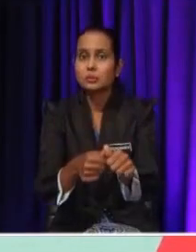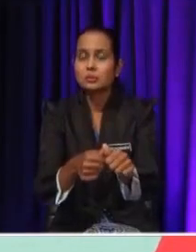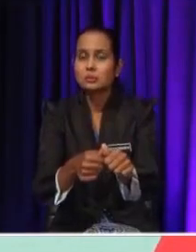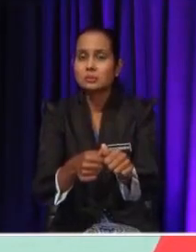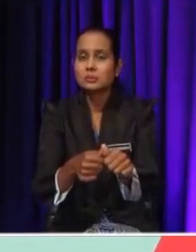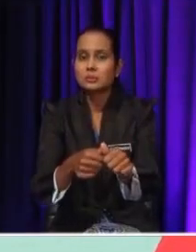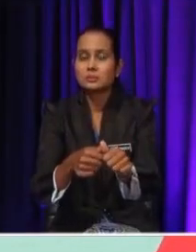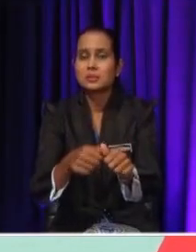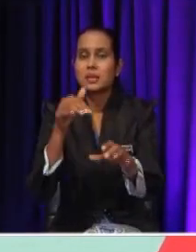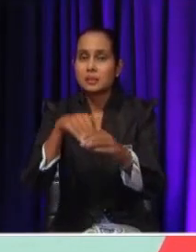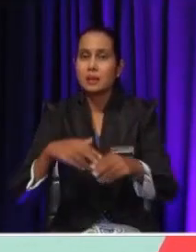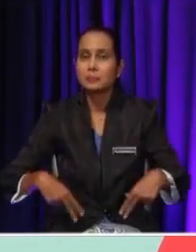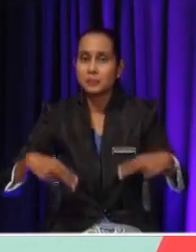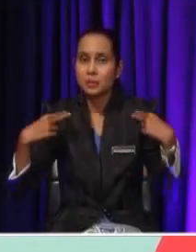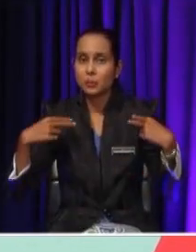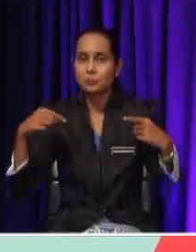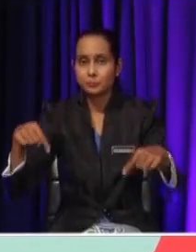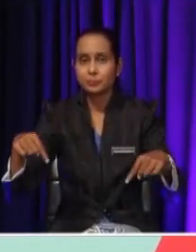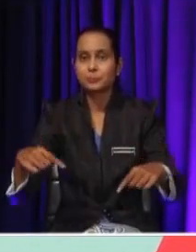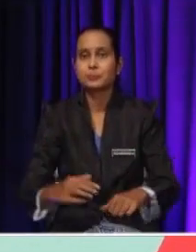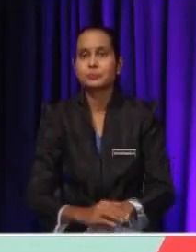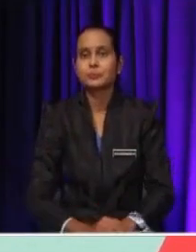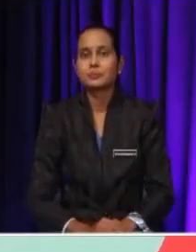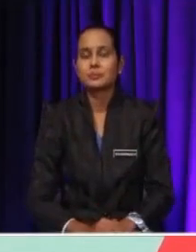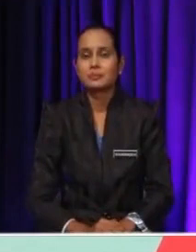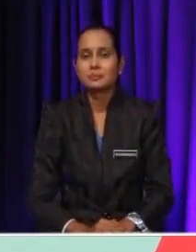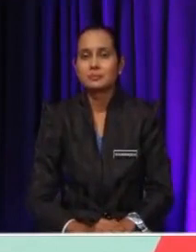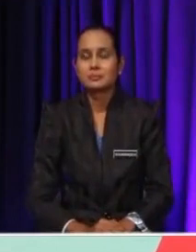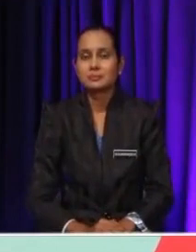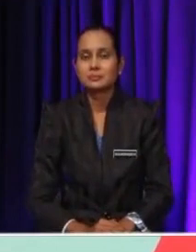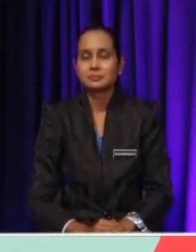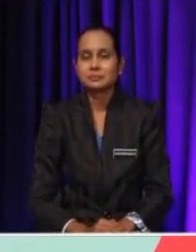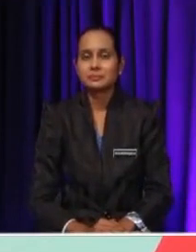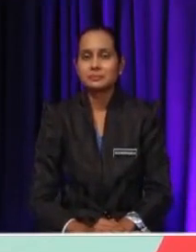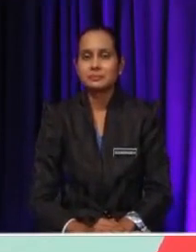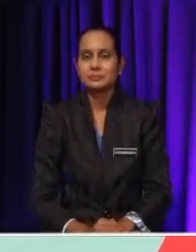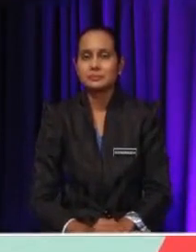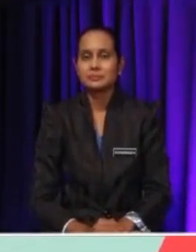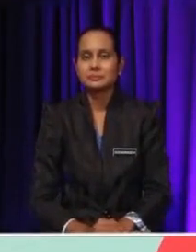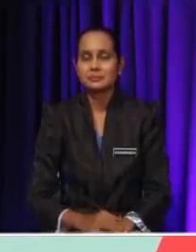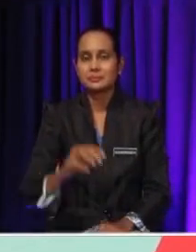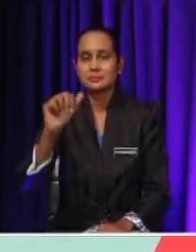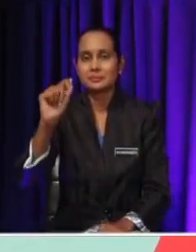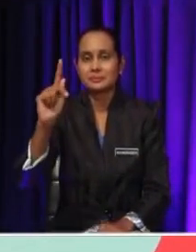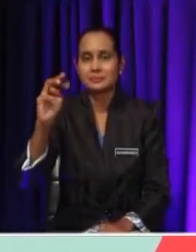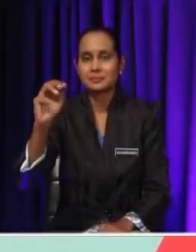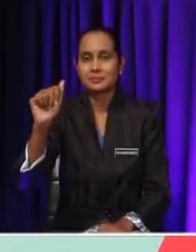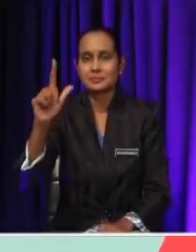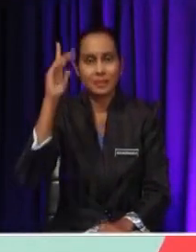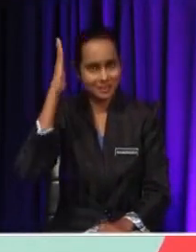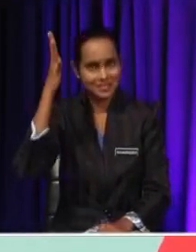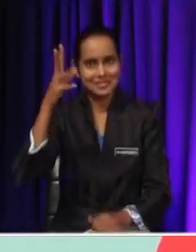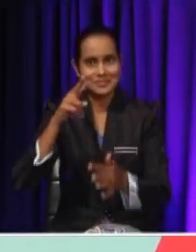praktikkan dalam kehidupan sehari-hari jadi nih Saya akan baca berita